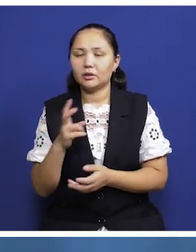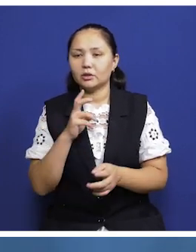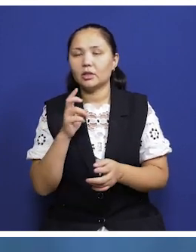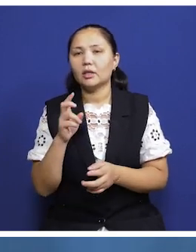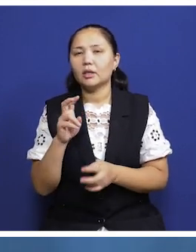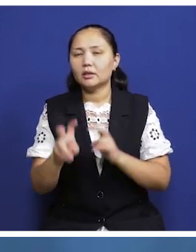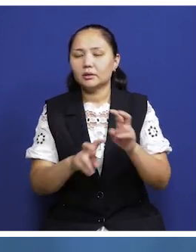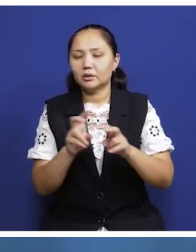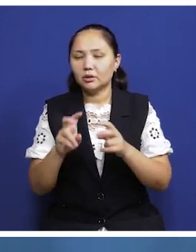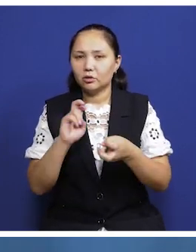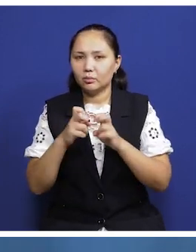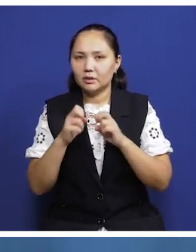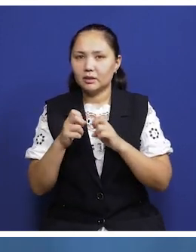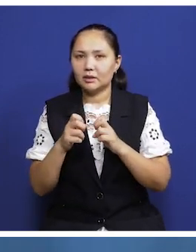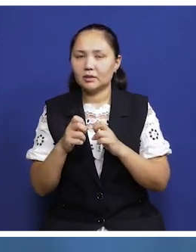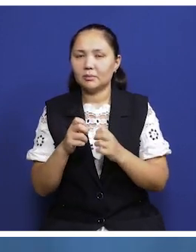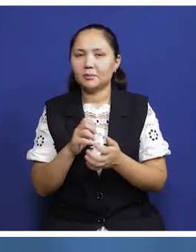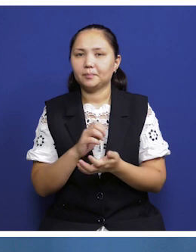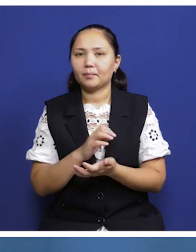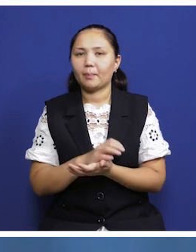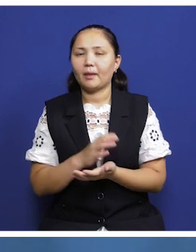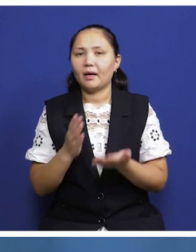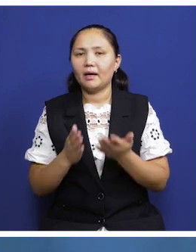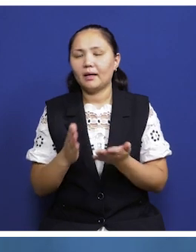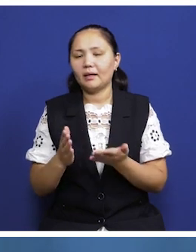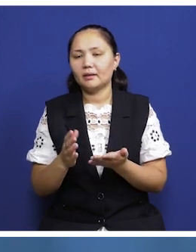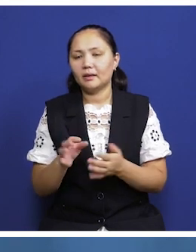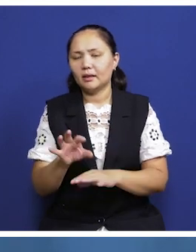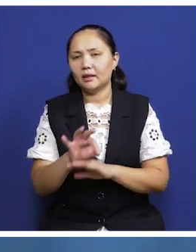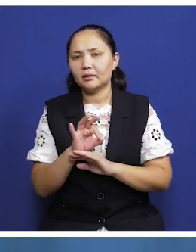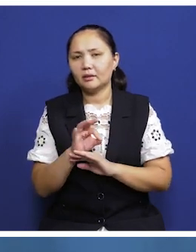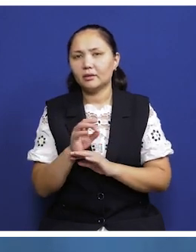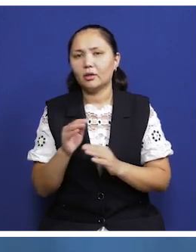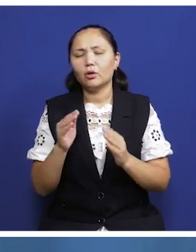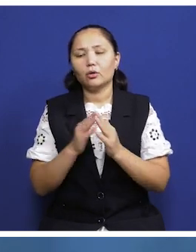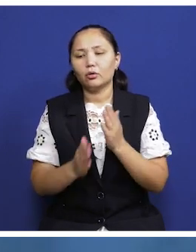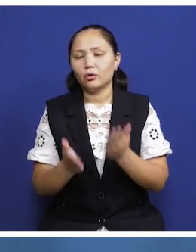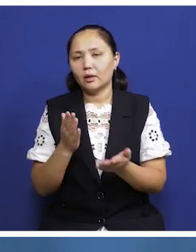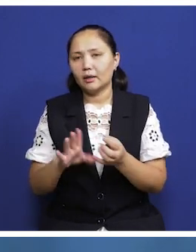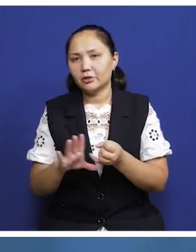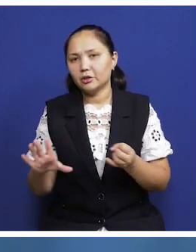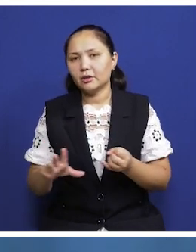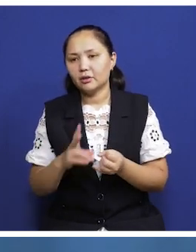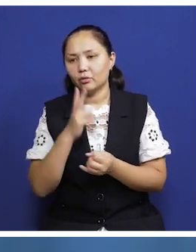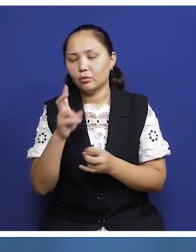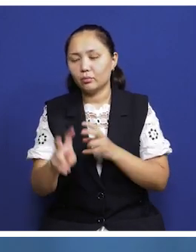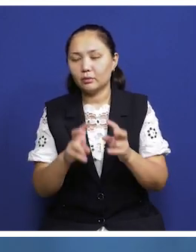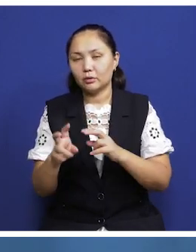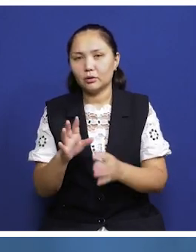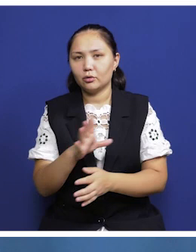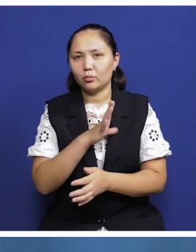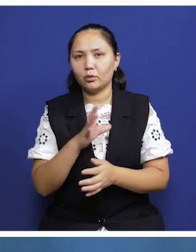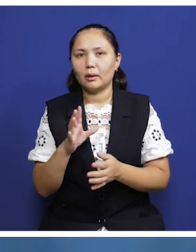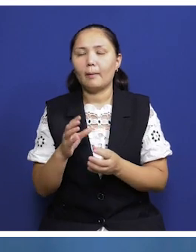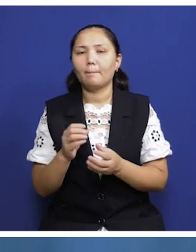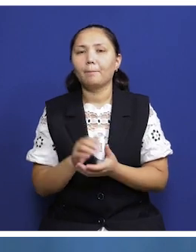зерттеу мәселесі бойынша. Ол не шіркей қайдан шықты, оны ұясы қай жерде, қандай деген болып жатқаны. Жалпы